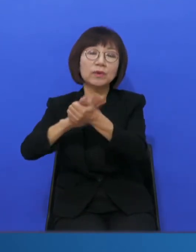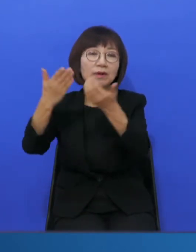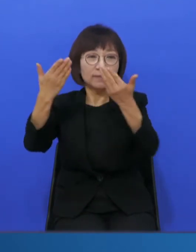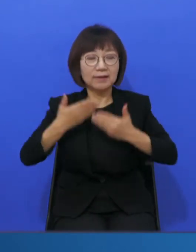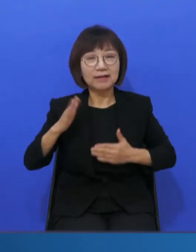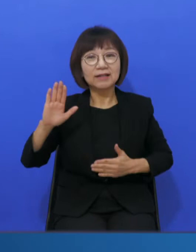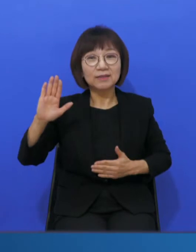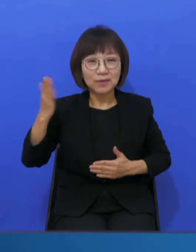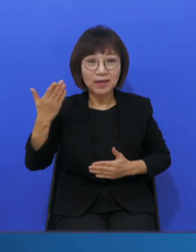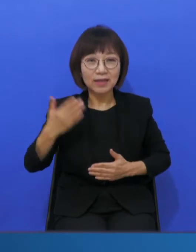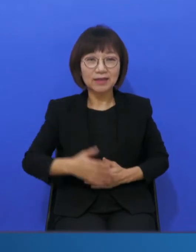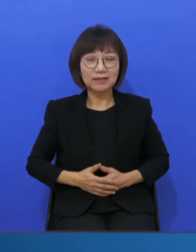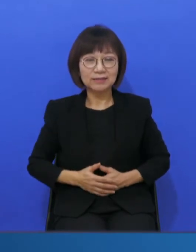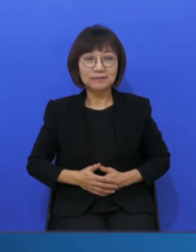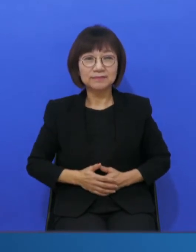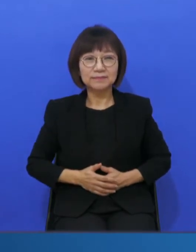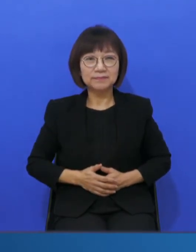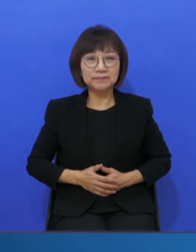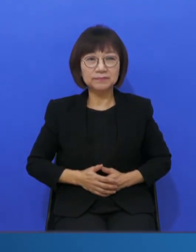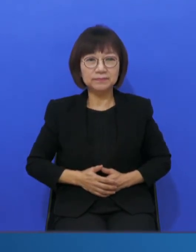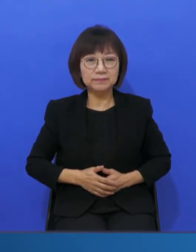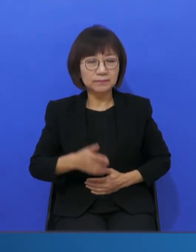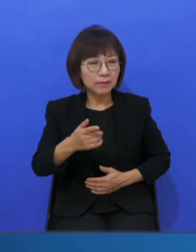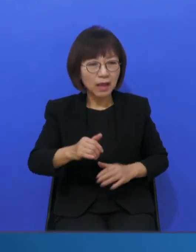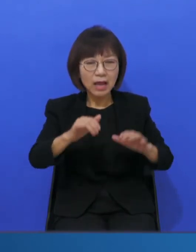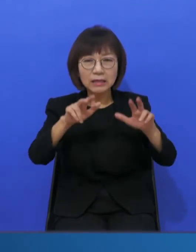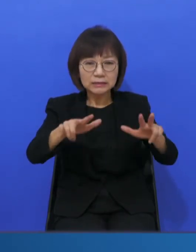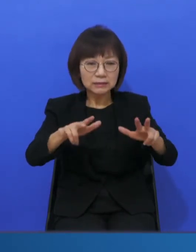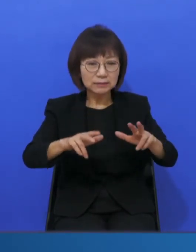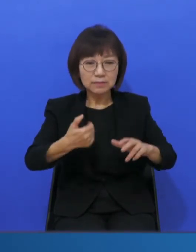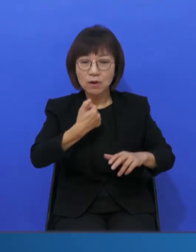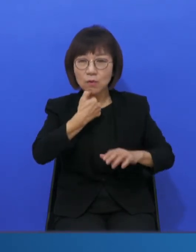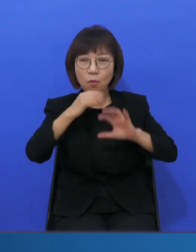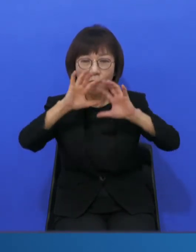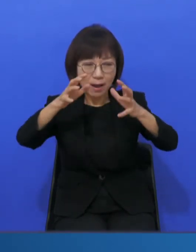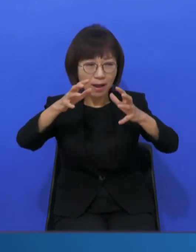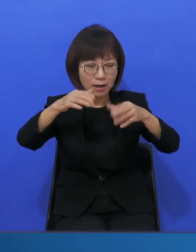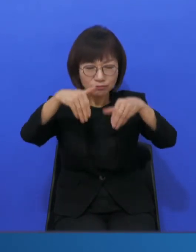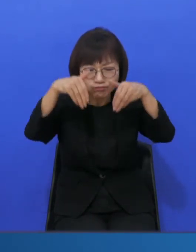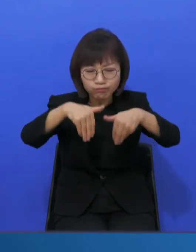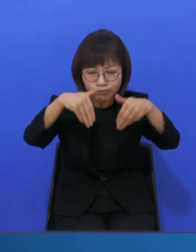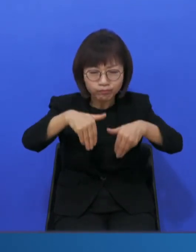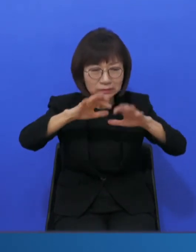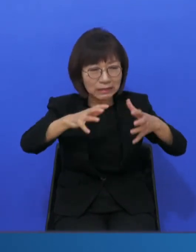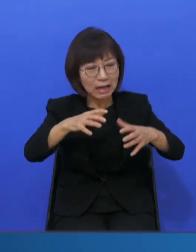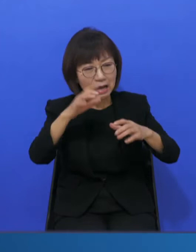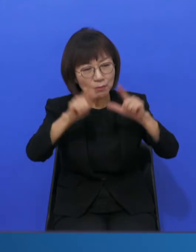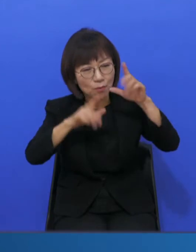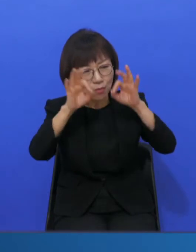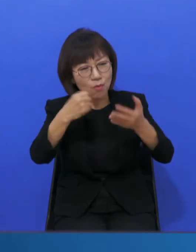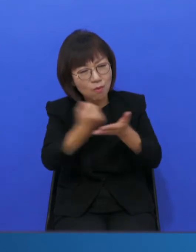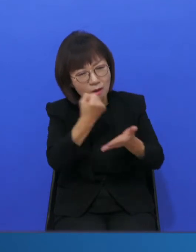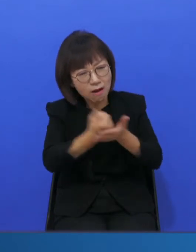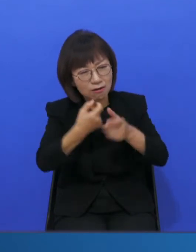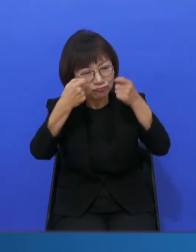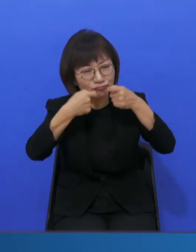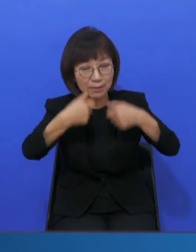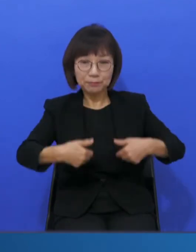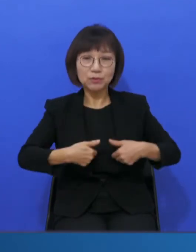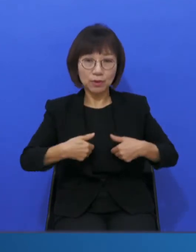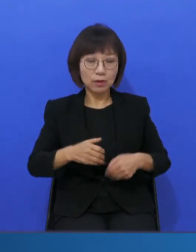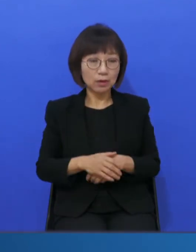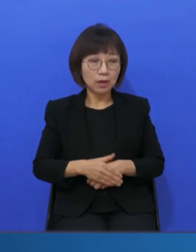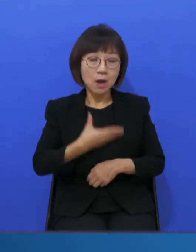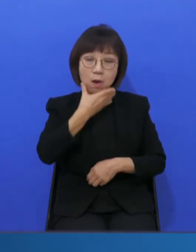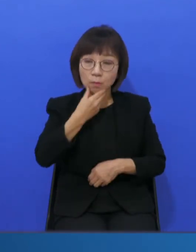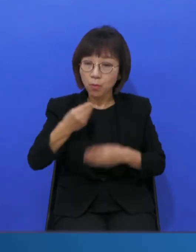And they'll receive 애통해야 encouragement. 되잖아요. And so think 나라가 about 속국돼서 아무것도 없는데 애통해야지. 어째서 이게 복입니까? how is this a blessing? They have lost